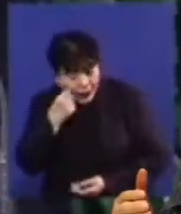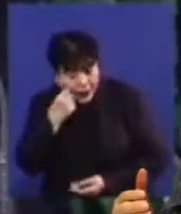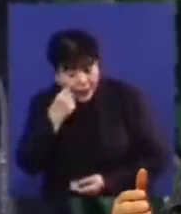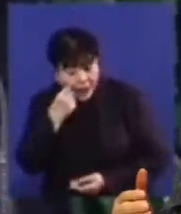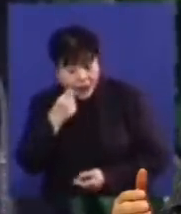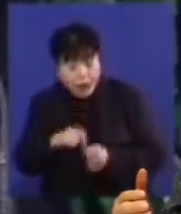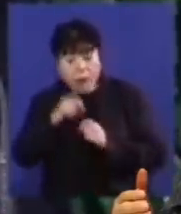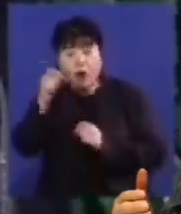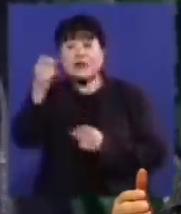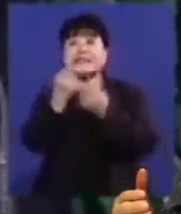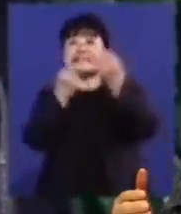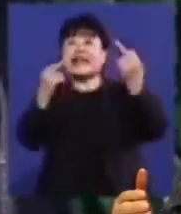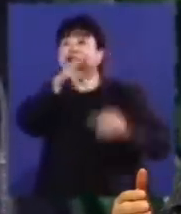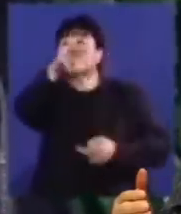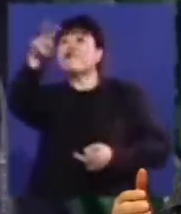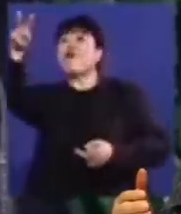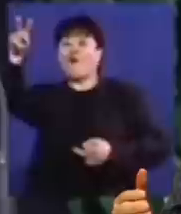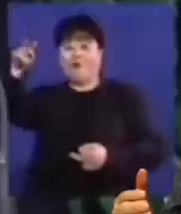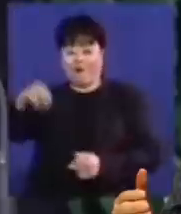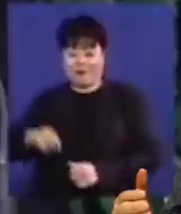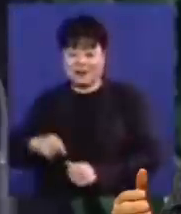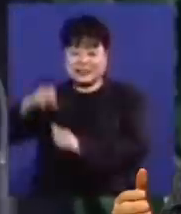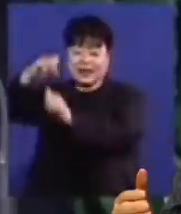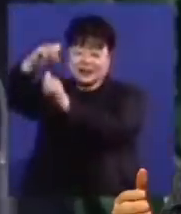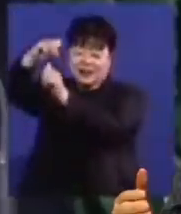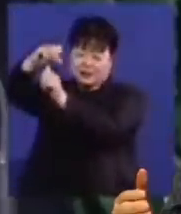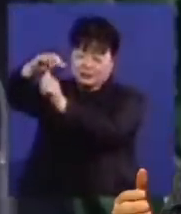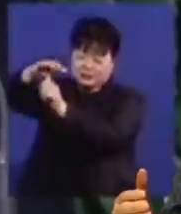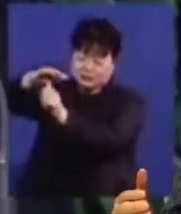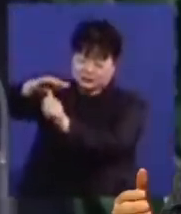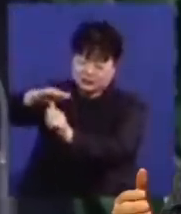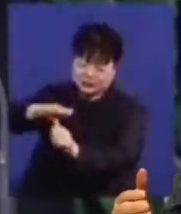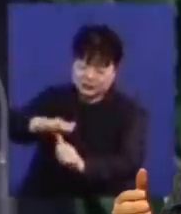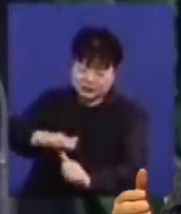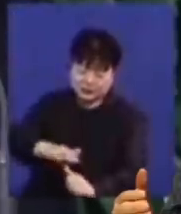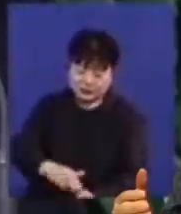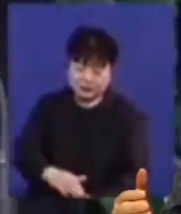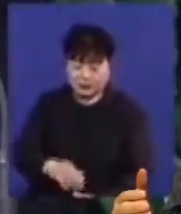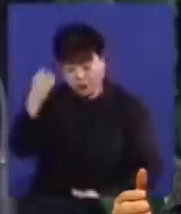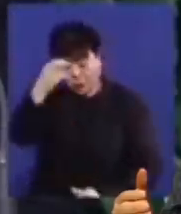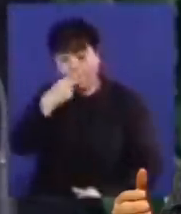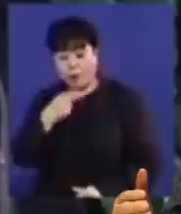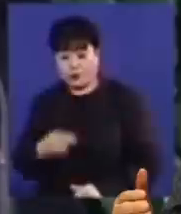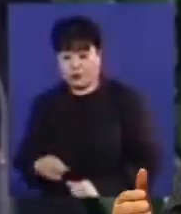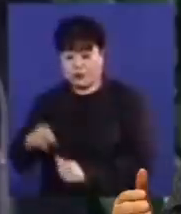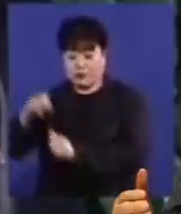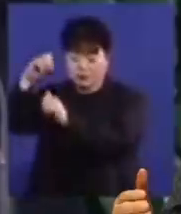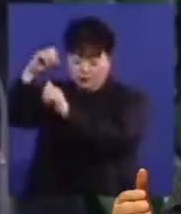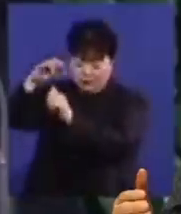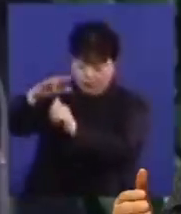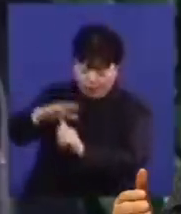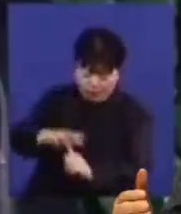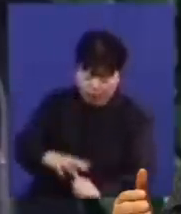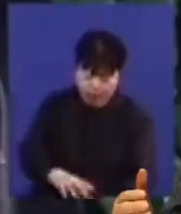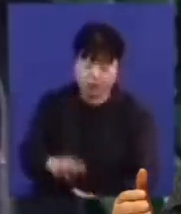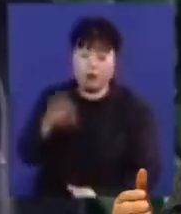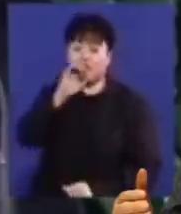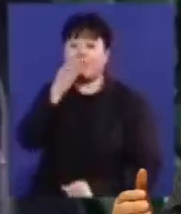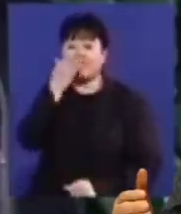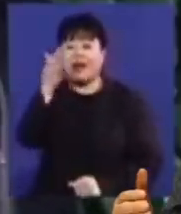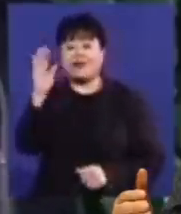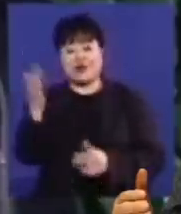바라보라. 그러면 밑을 안 보기 때문에 의지럽지 않아 뛰어내려서 낙하산 훈련을 할 수 있는